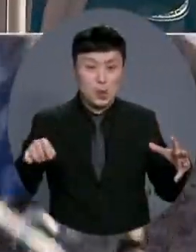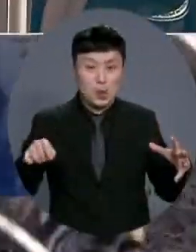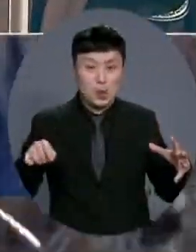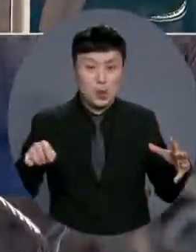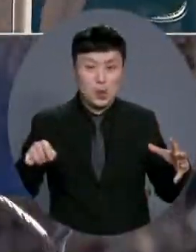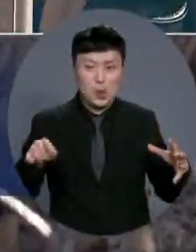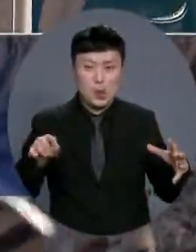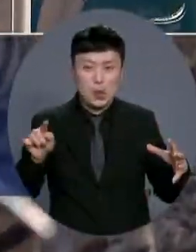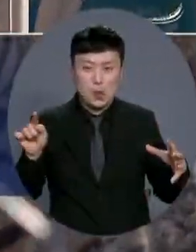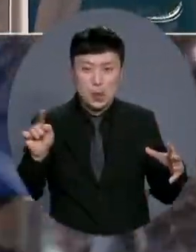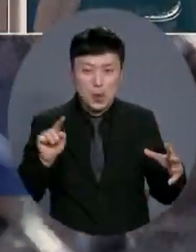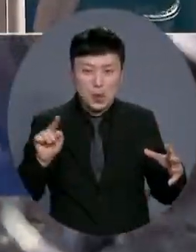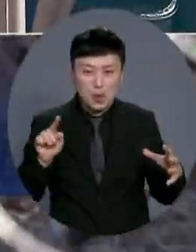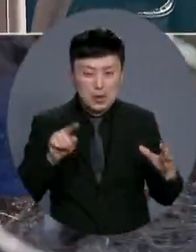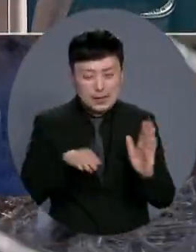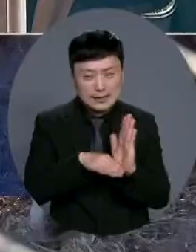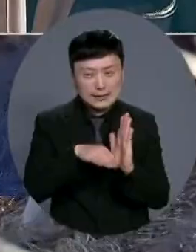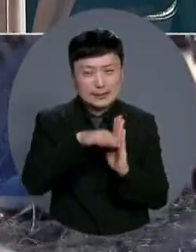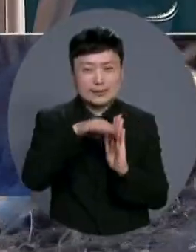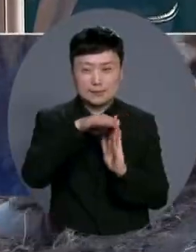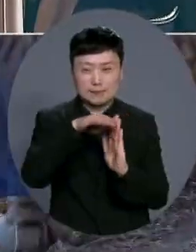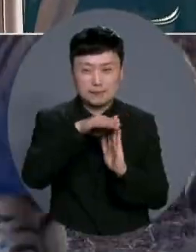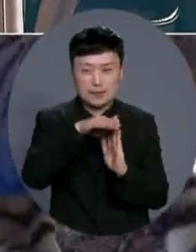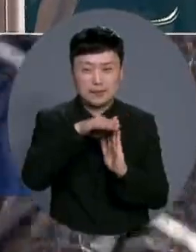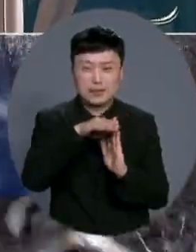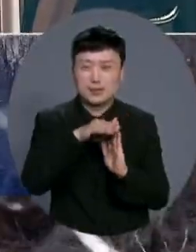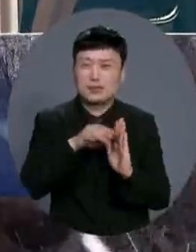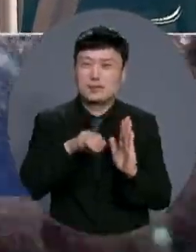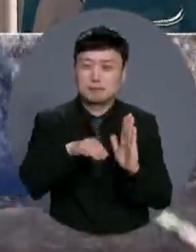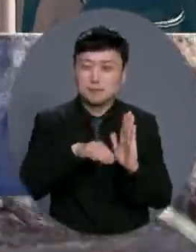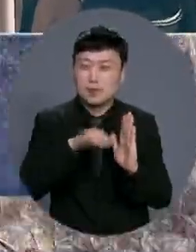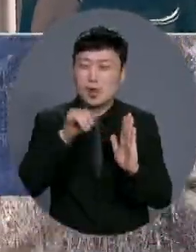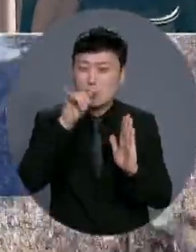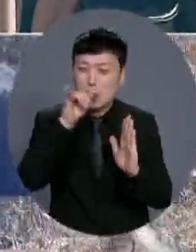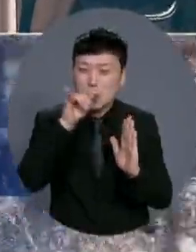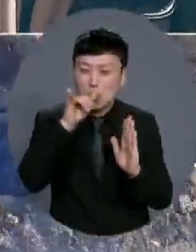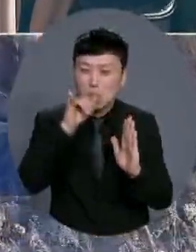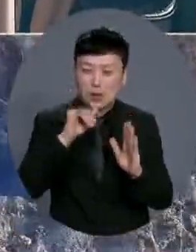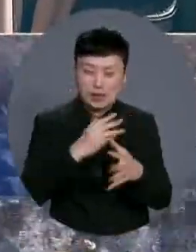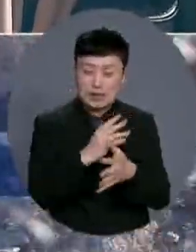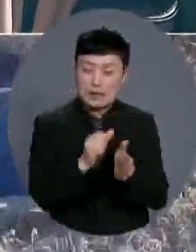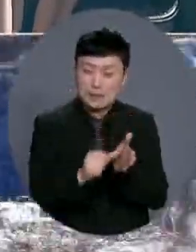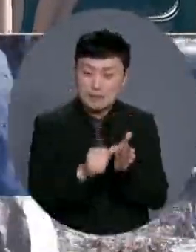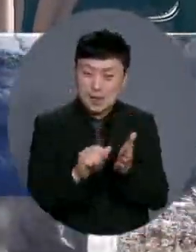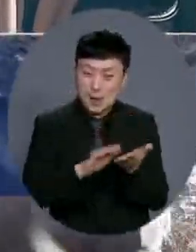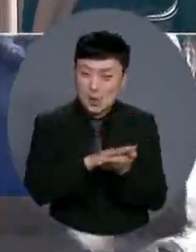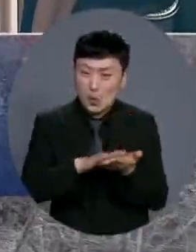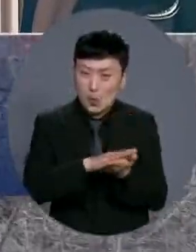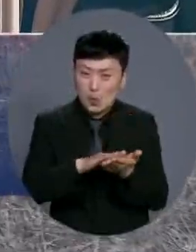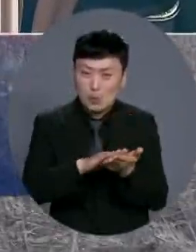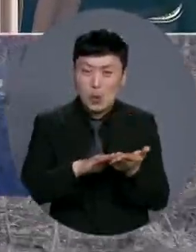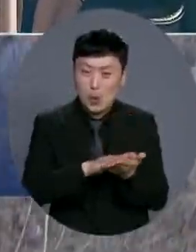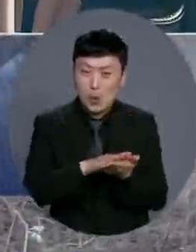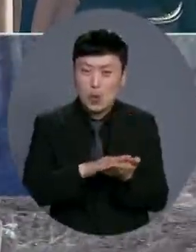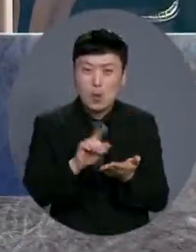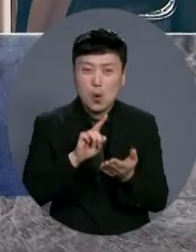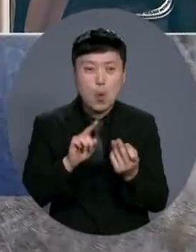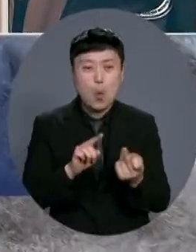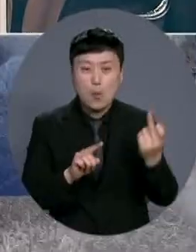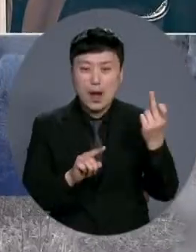아무래도 이제 본능적으로 서열 관계가 이제 정립이 되기 시작하면서 이제 같은 장난감이나 이런 걸 놓았을 때도 이제